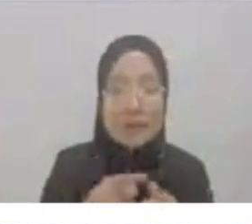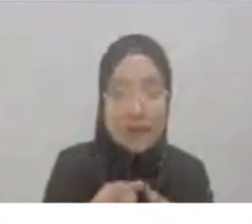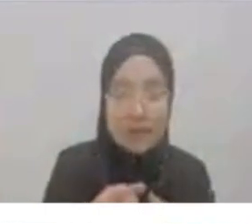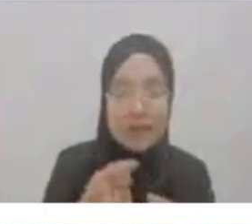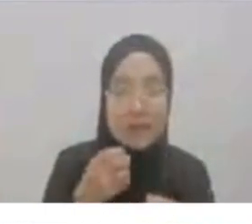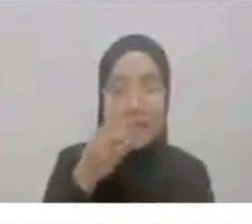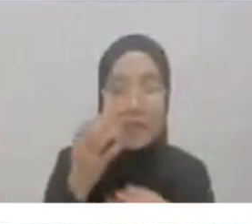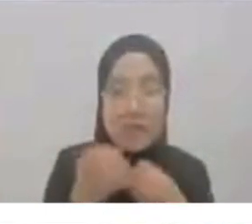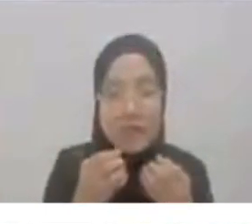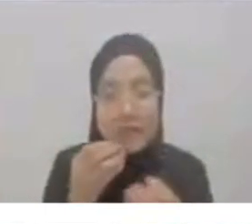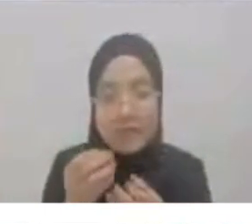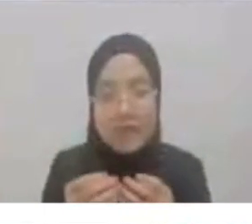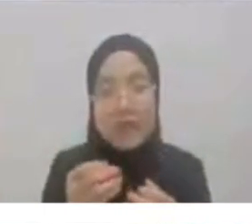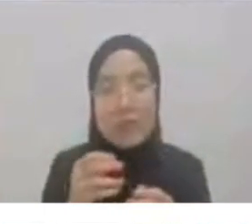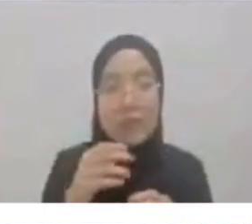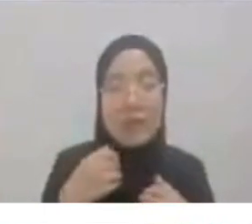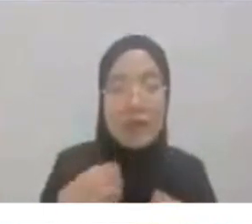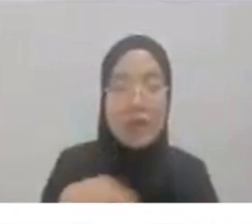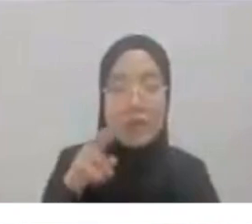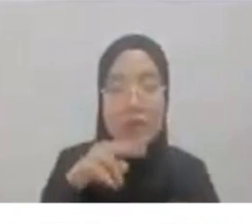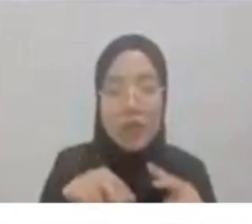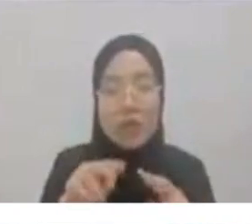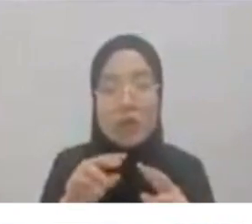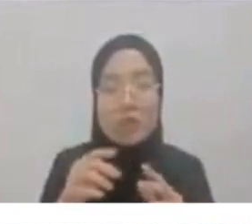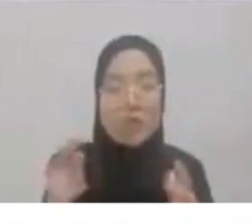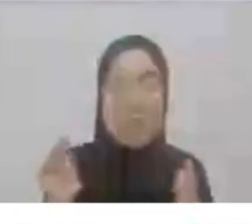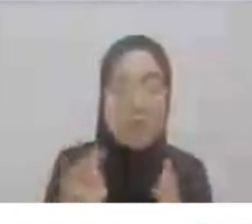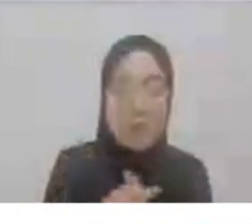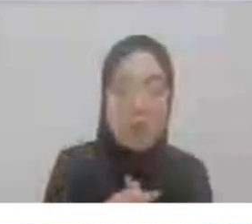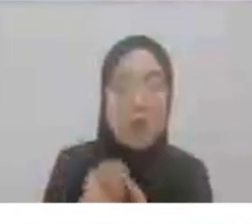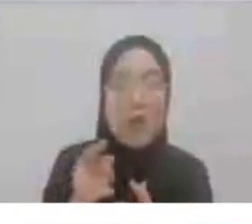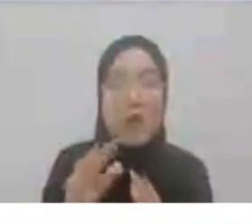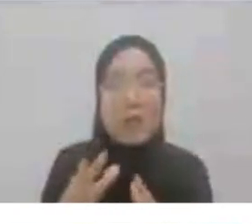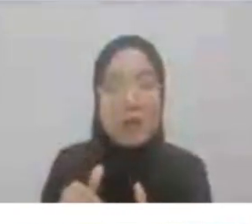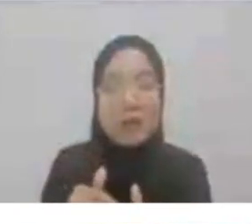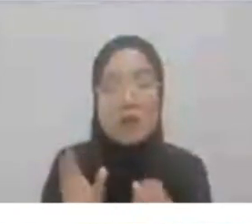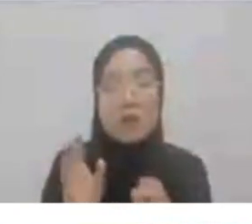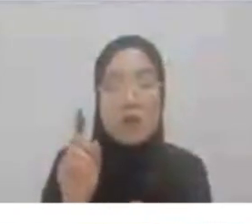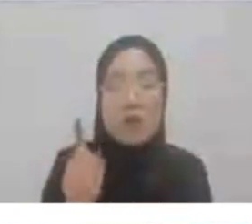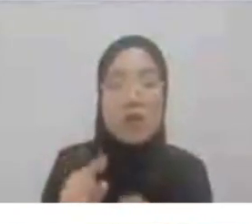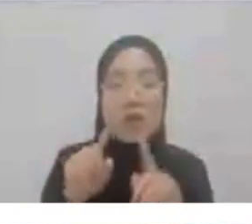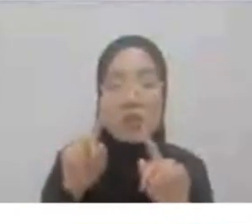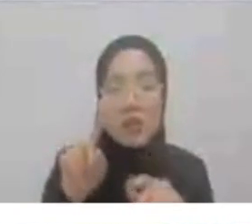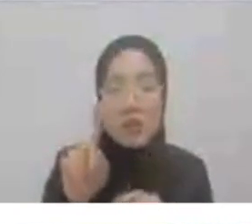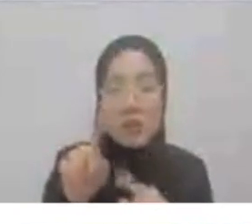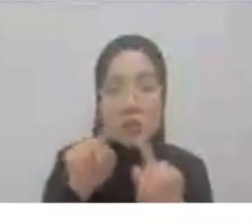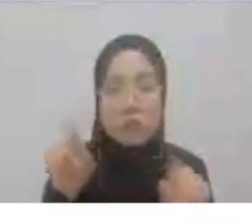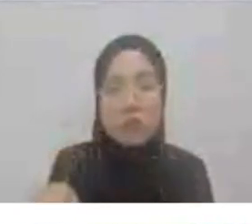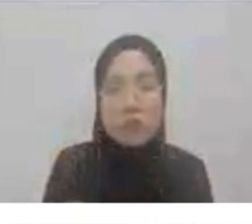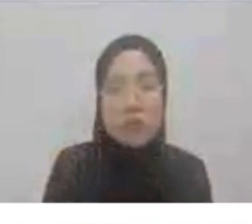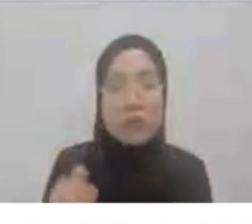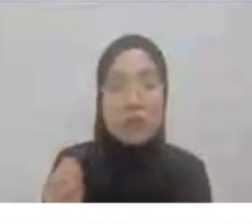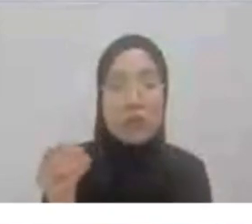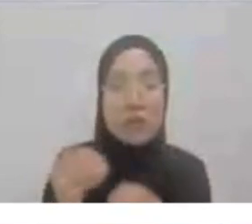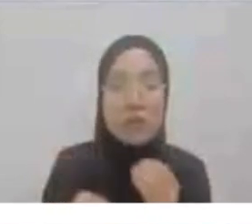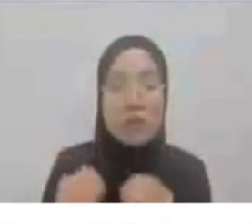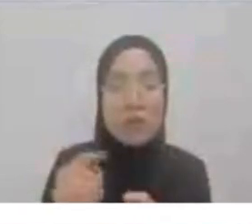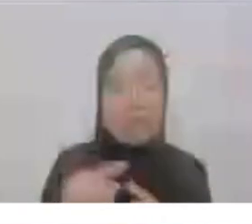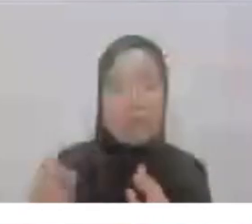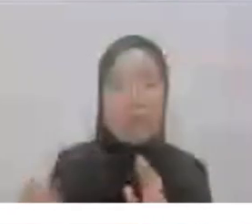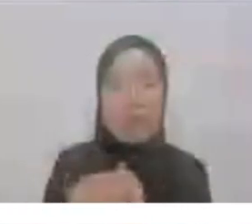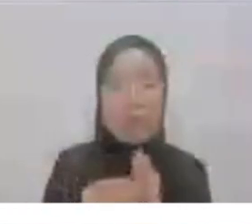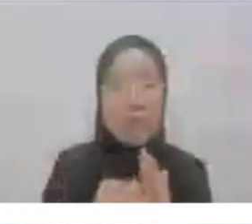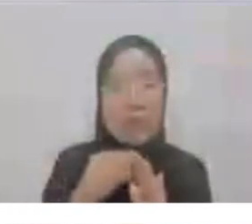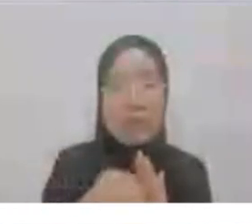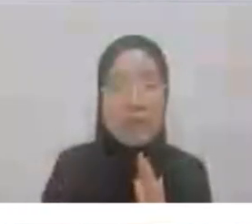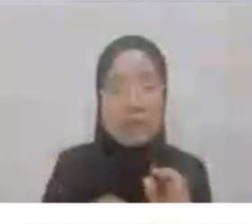bwasu setelah penghitungan suara di TPS selesai terdapat satu surat suara presiden dan wakil presiden yang tidak diadministrasikan oleh petugas Adapun pemohon